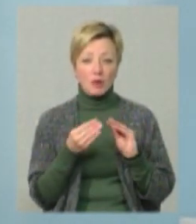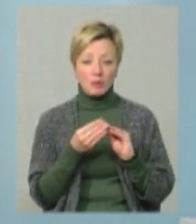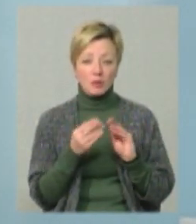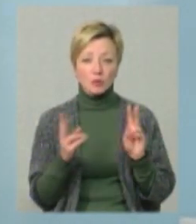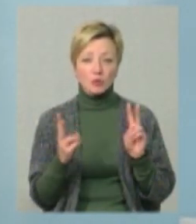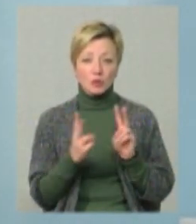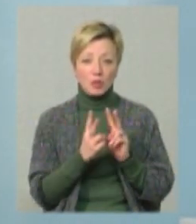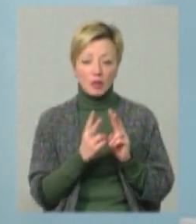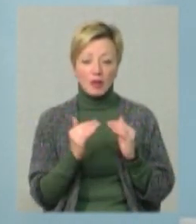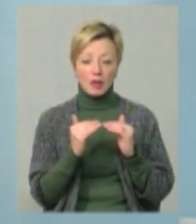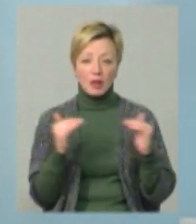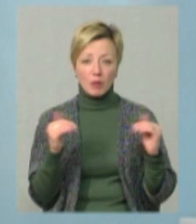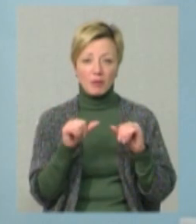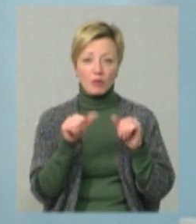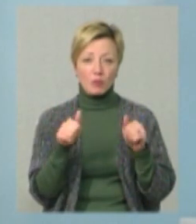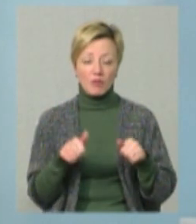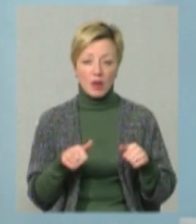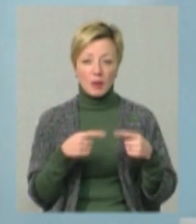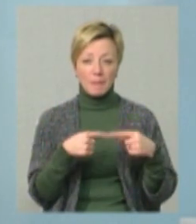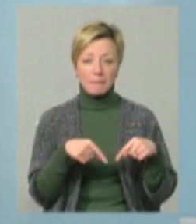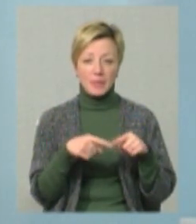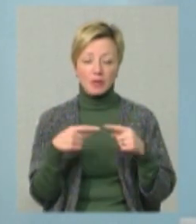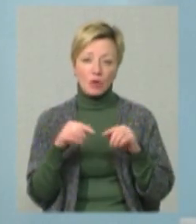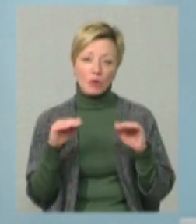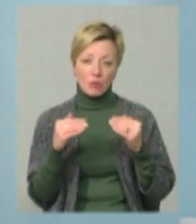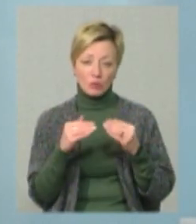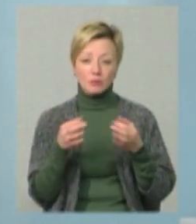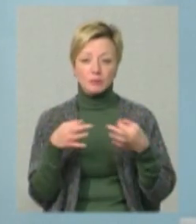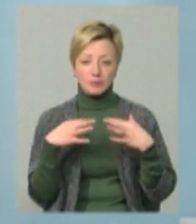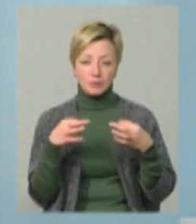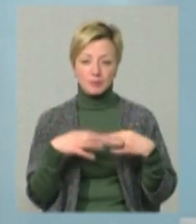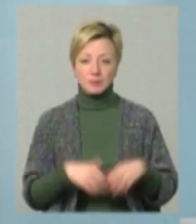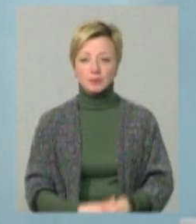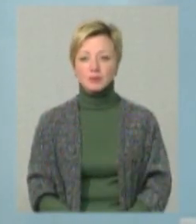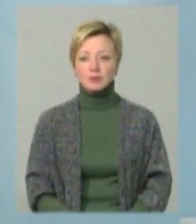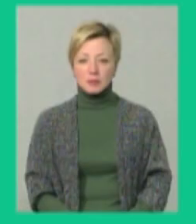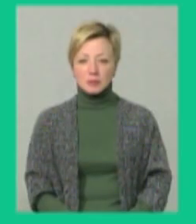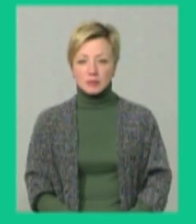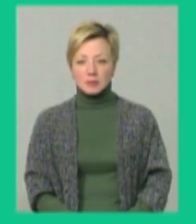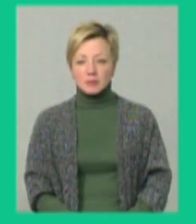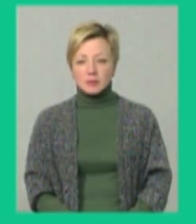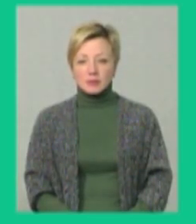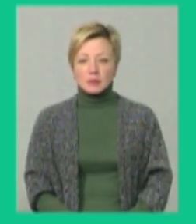от стикаються на етапі формування підрозділів, стисло він нам прокоментував.